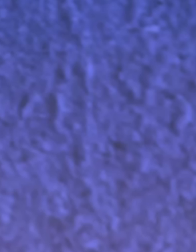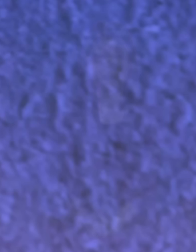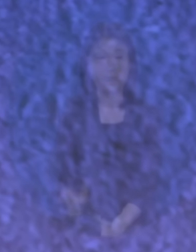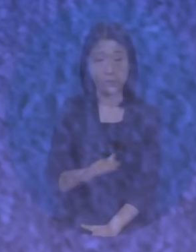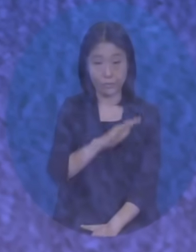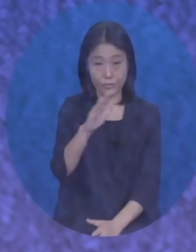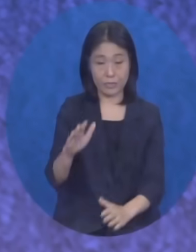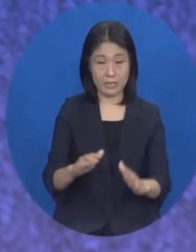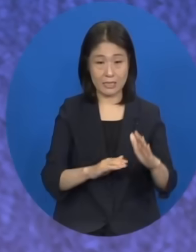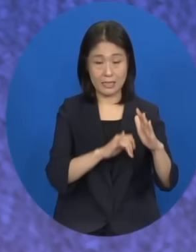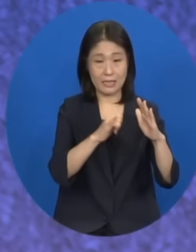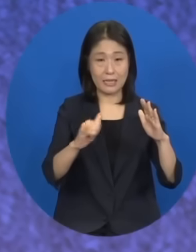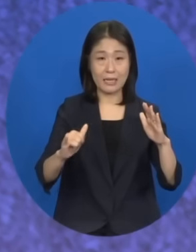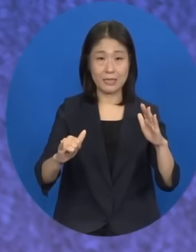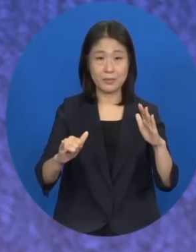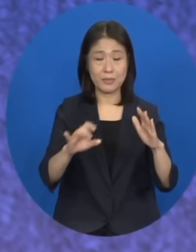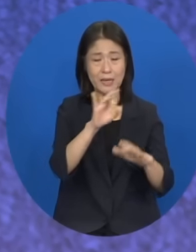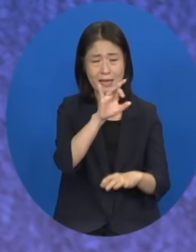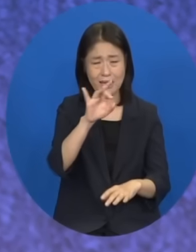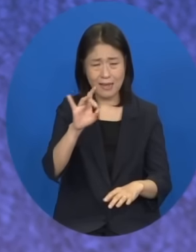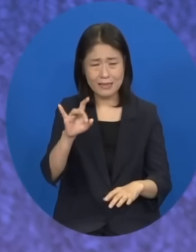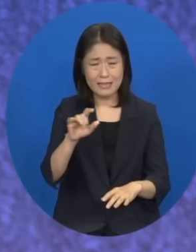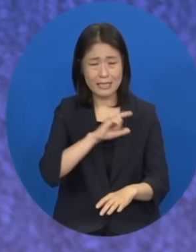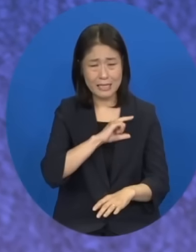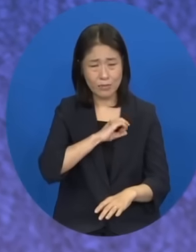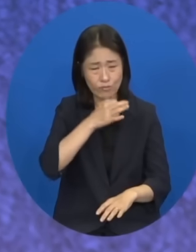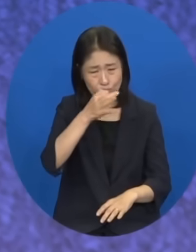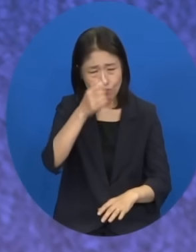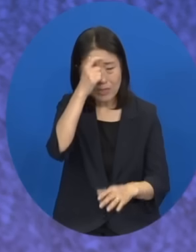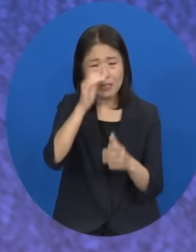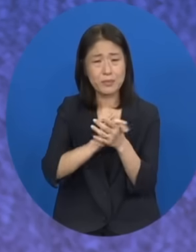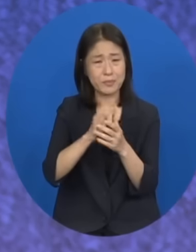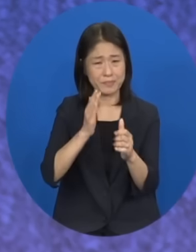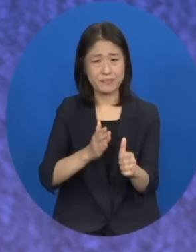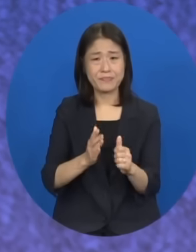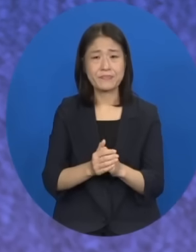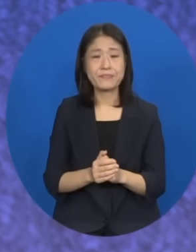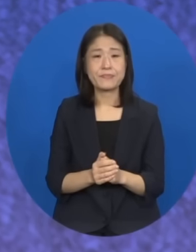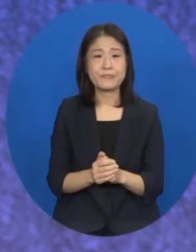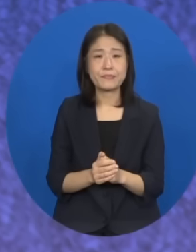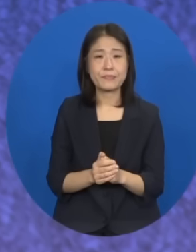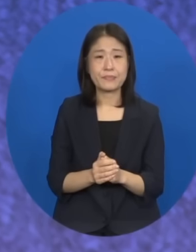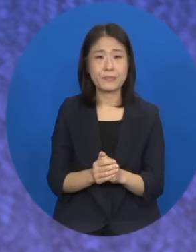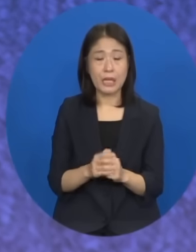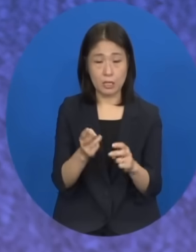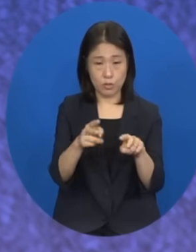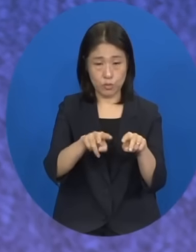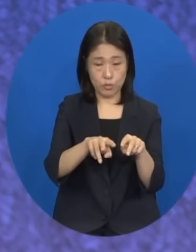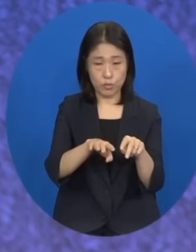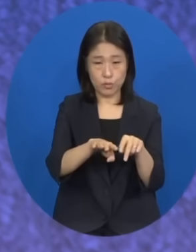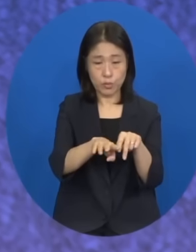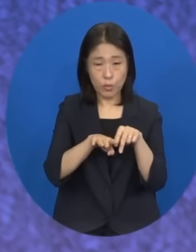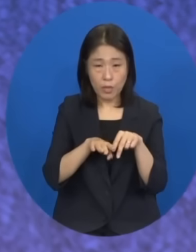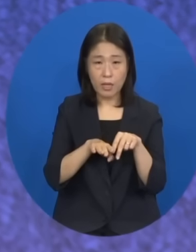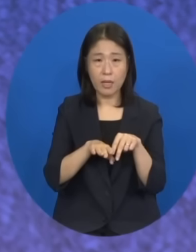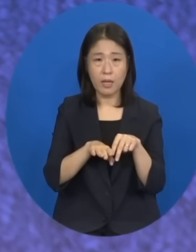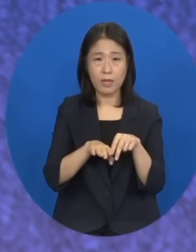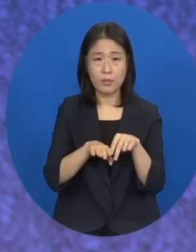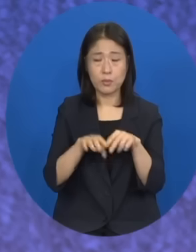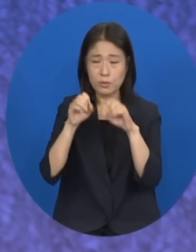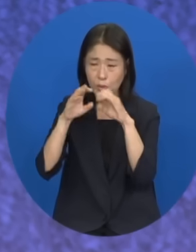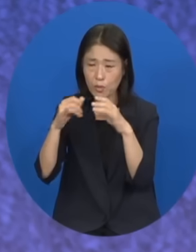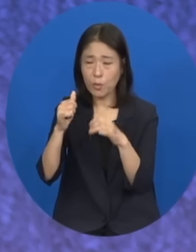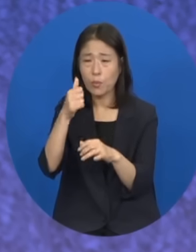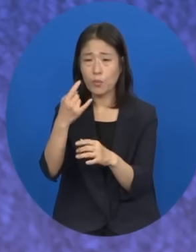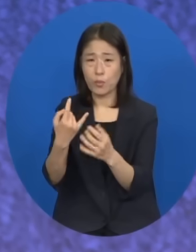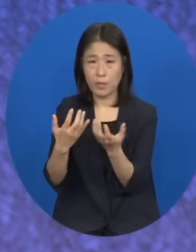우리 가족들 한 사람 한 사람 이름을 불러가며 기도합시다. 여러분, 여러분이 속해 있는 속회와 선교회와